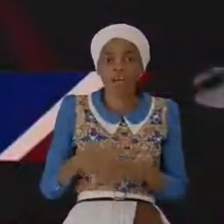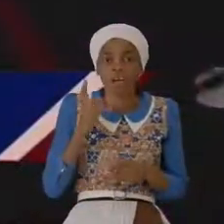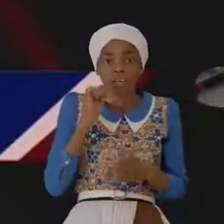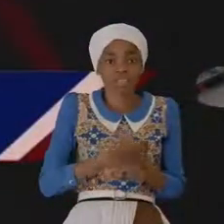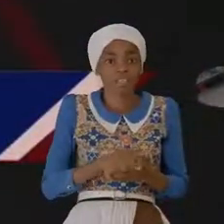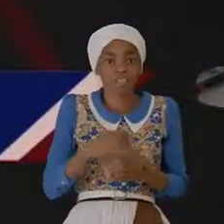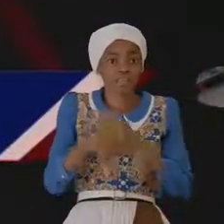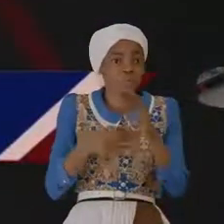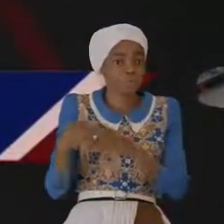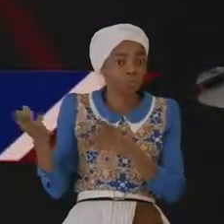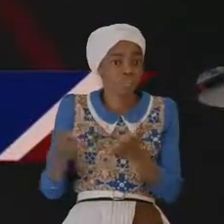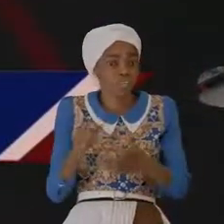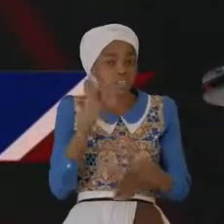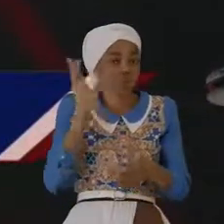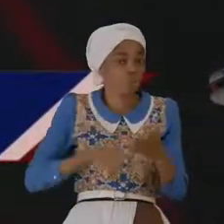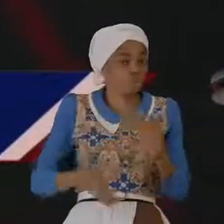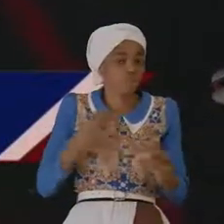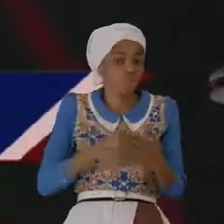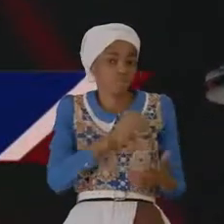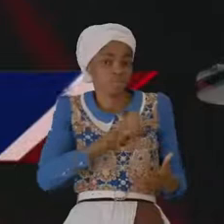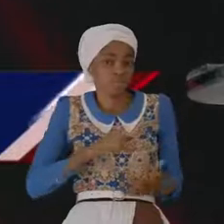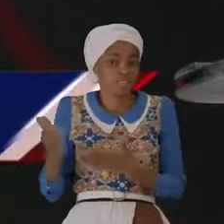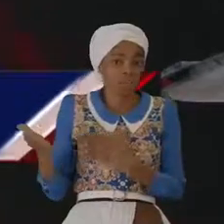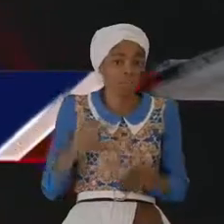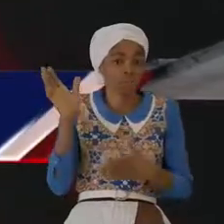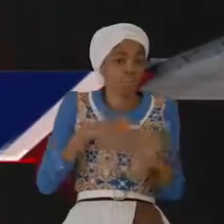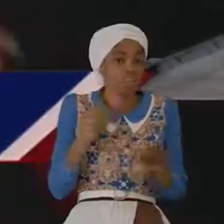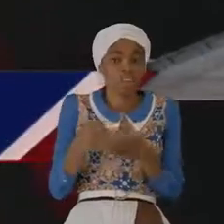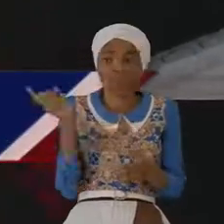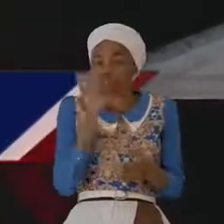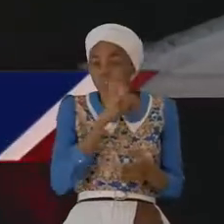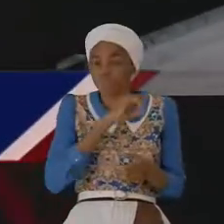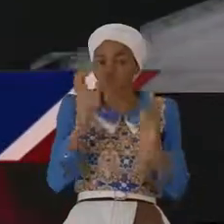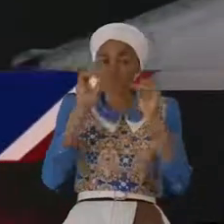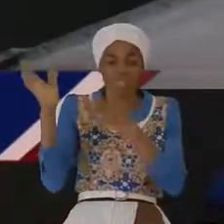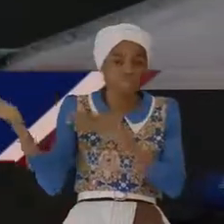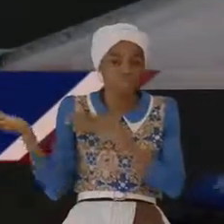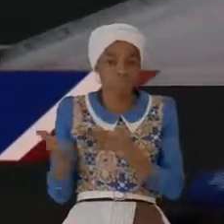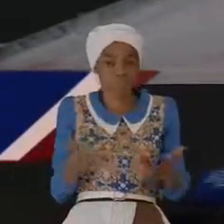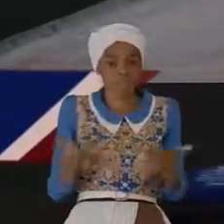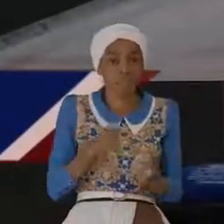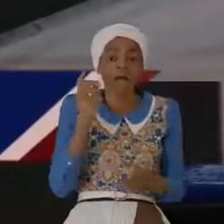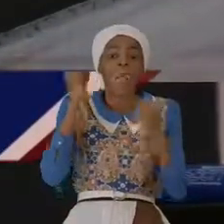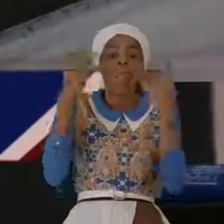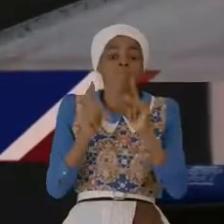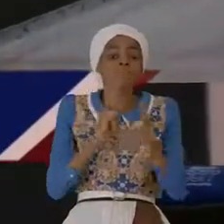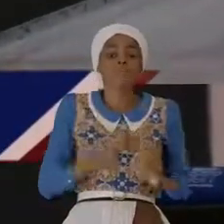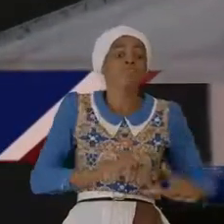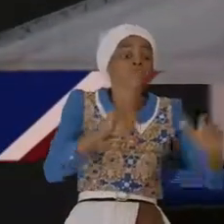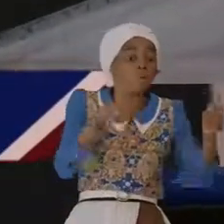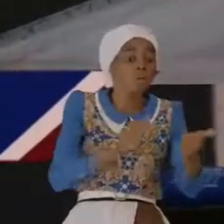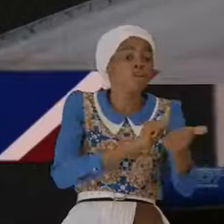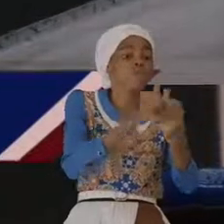soit la circoncision qu'on amène, quelles que soient les doctrines erronées qu'il amène, et combien de personnes embrassent ce